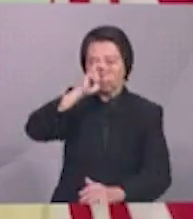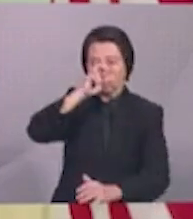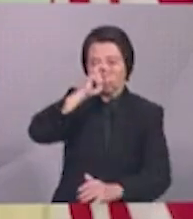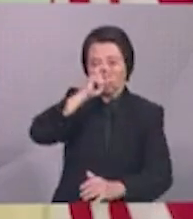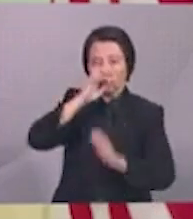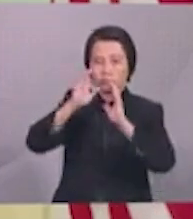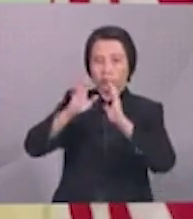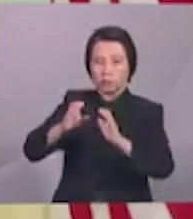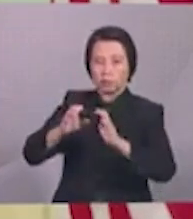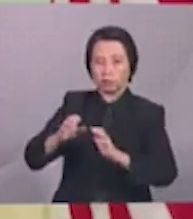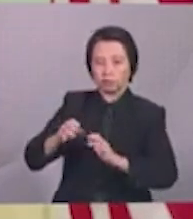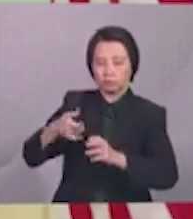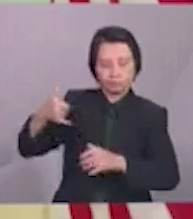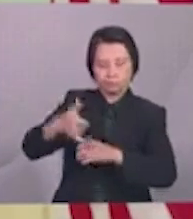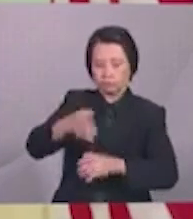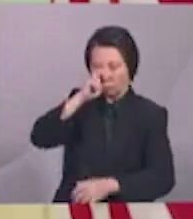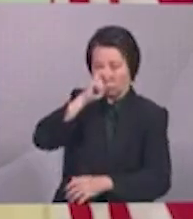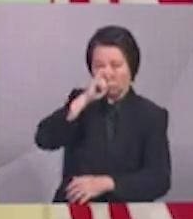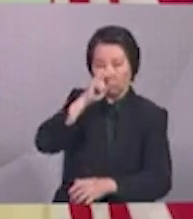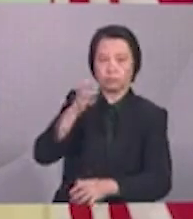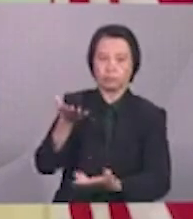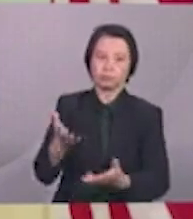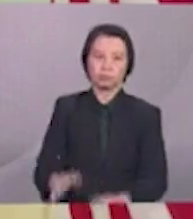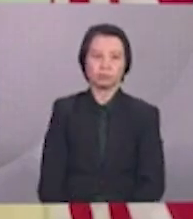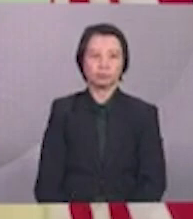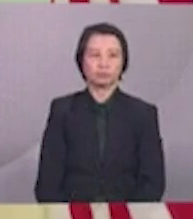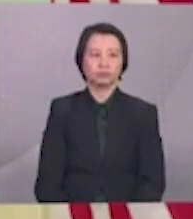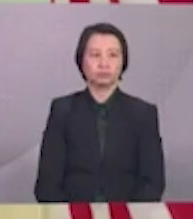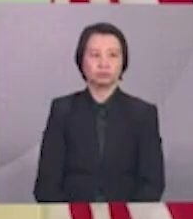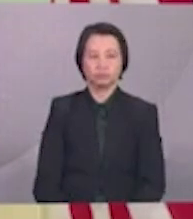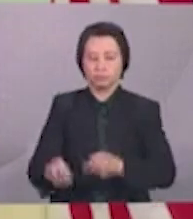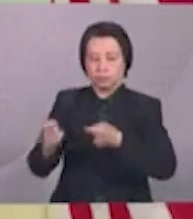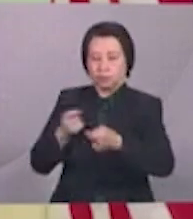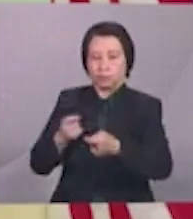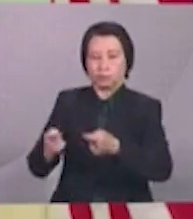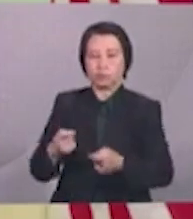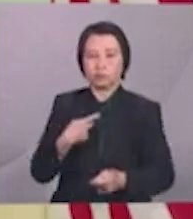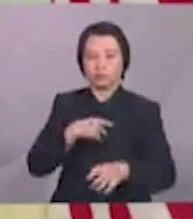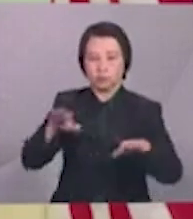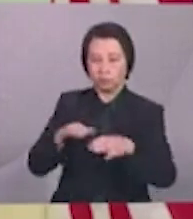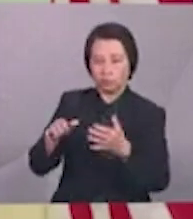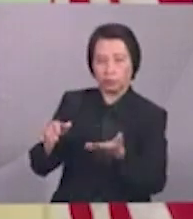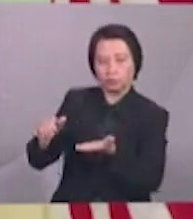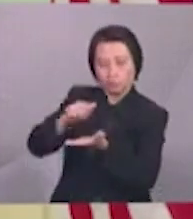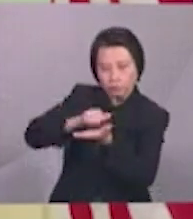administratif saja kita laksanakan. Yes. Dan kita membuat saringan,